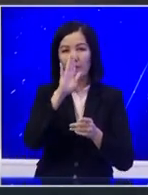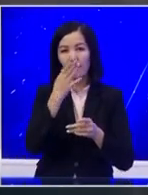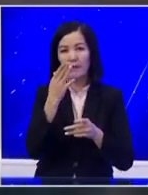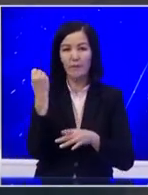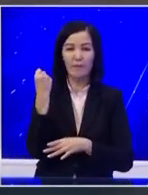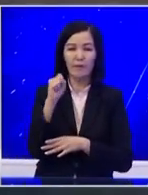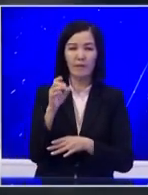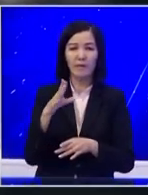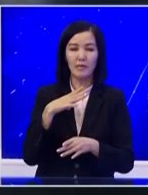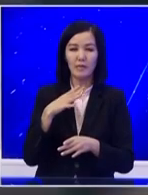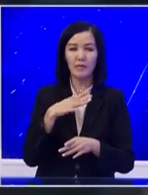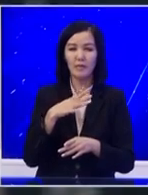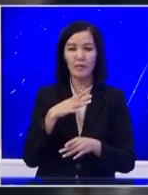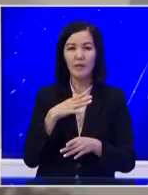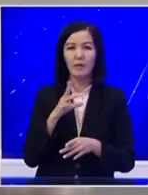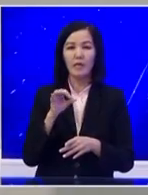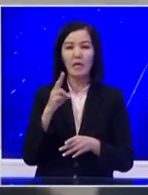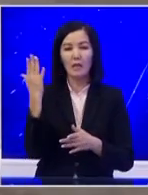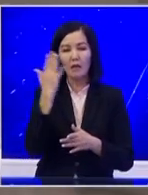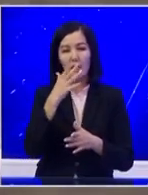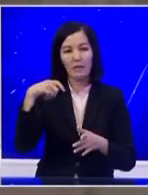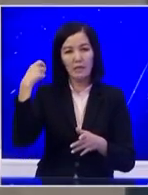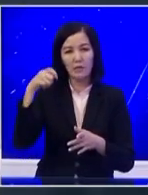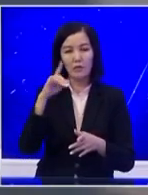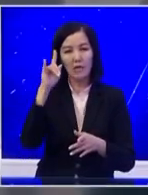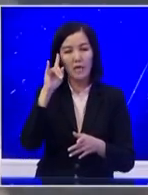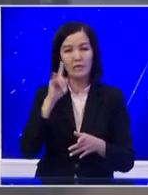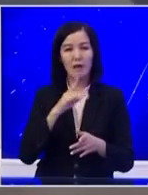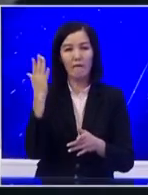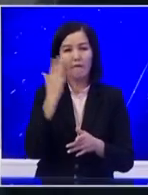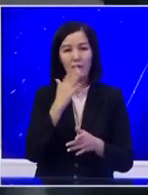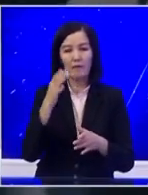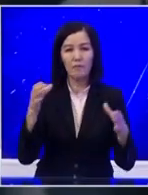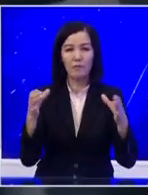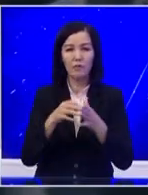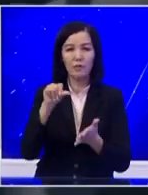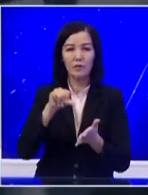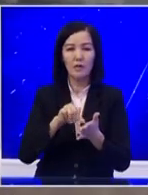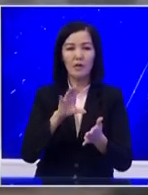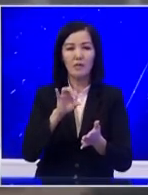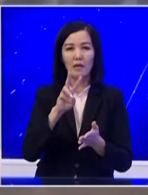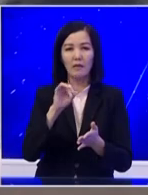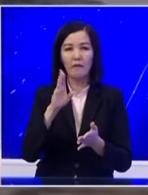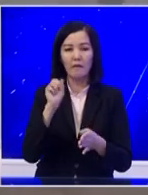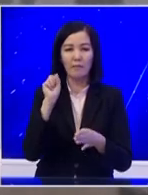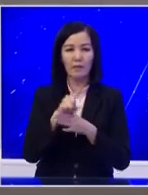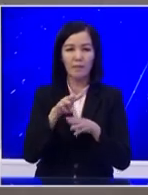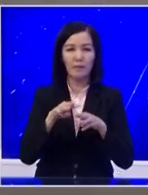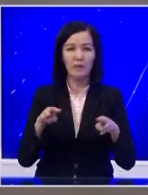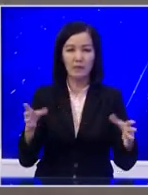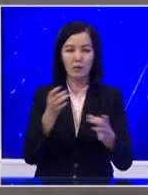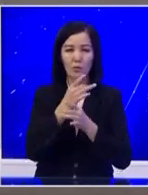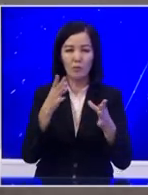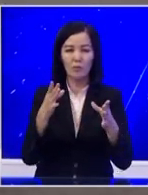племена под своей властью. Кинолента снята киностудией «Казахфильм» при участии компании «Сатафильм» по заказу Министерства культуры и